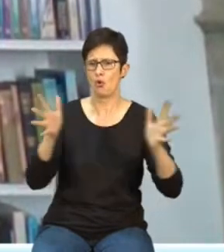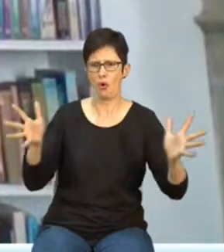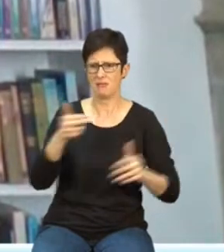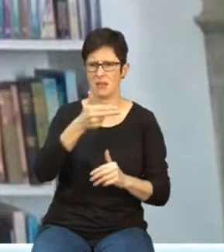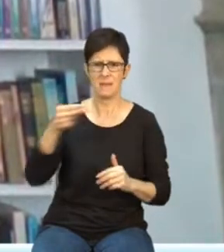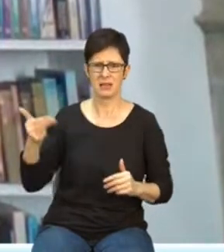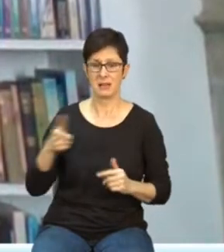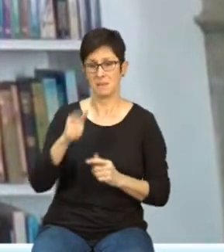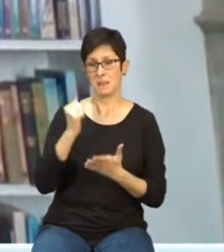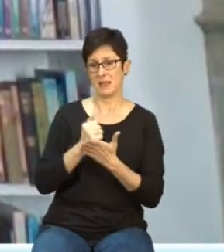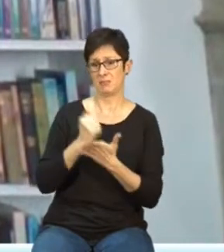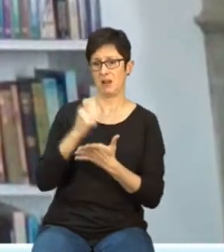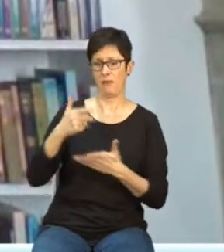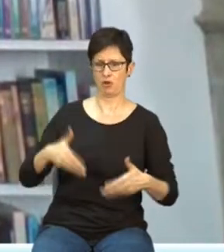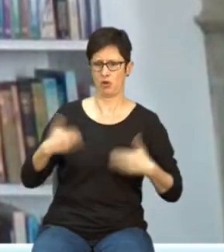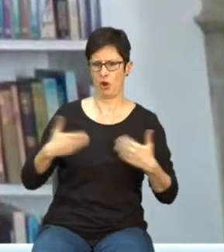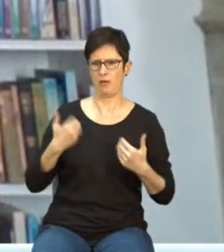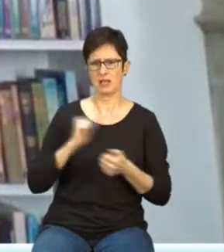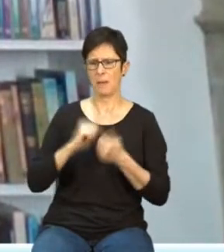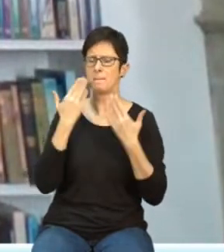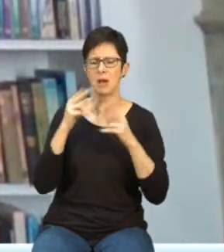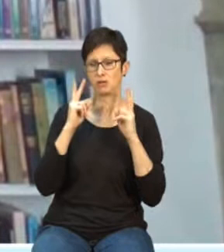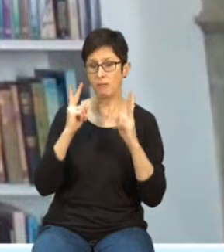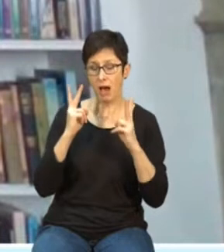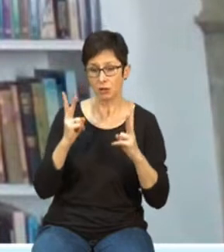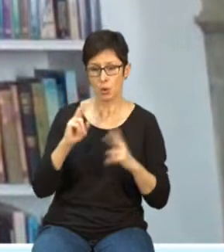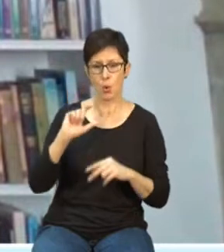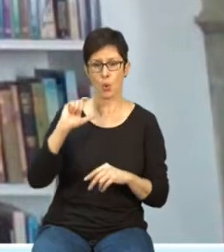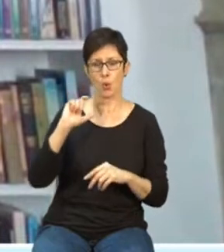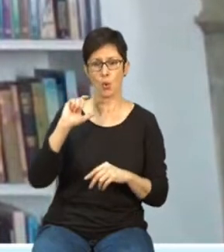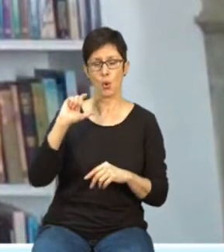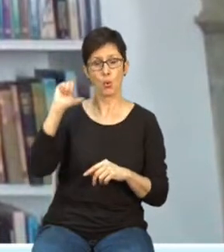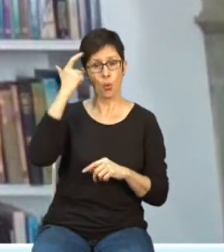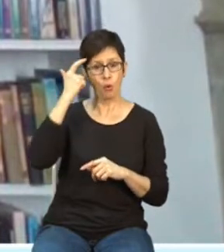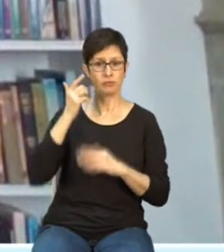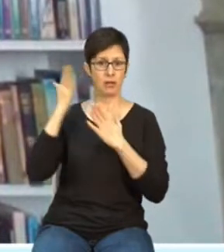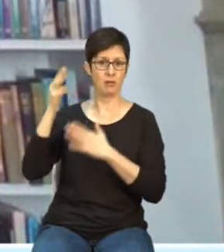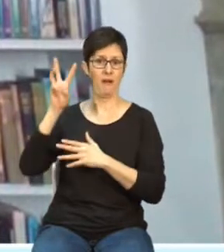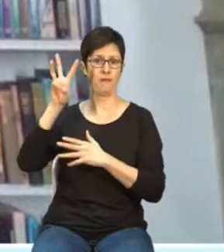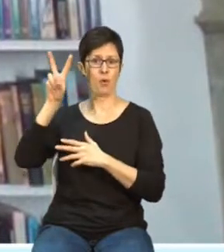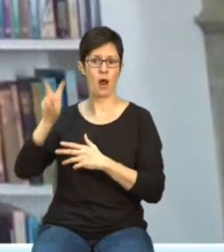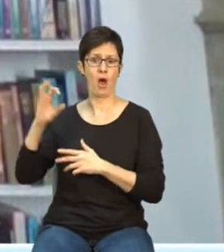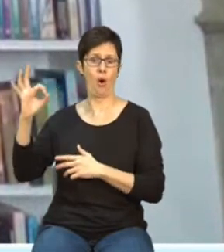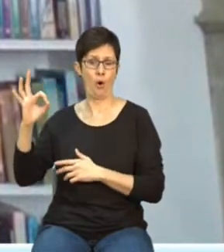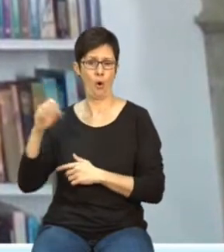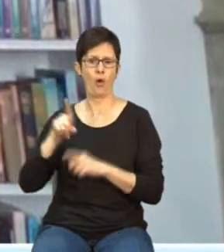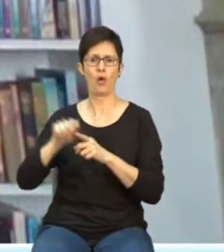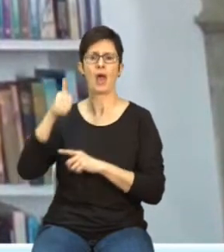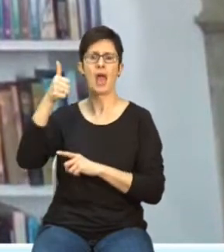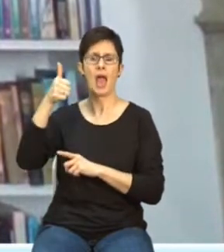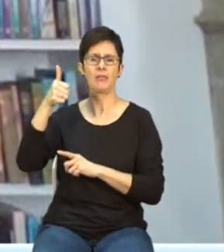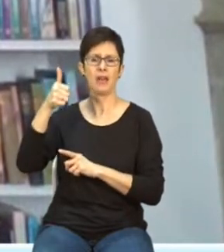kwestie zdrowotne są niezwykle Ważnym aspektem szczególnie z punktu widzenia w ale to jest tylko jeden z aspektów